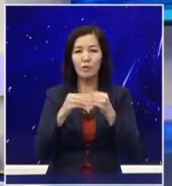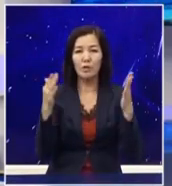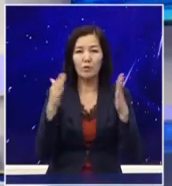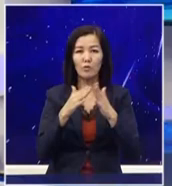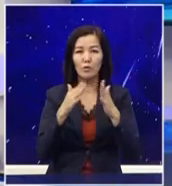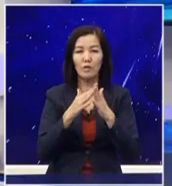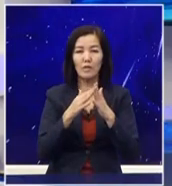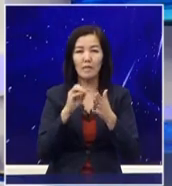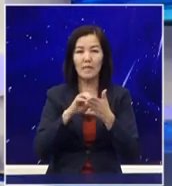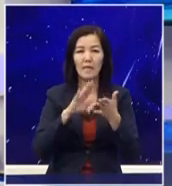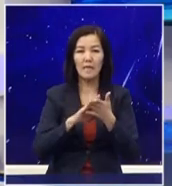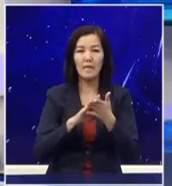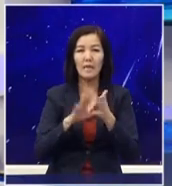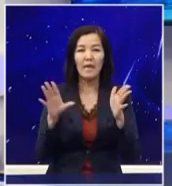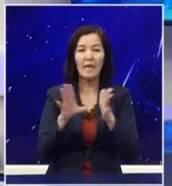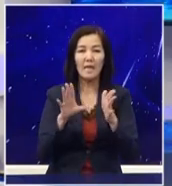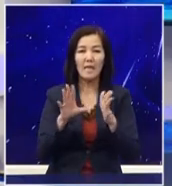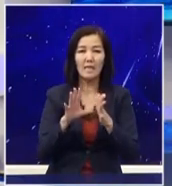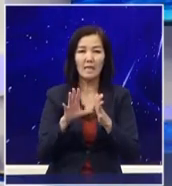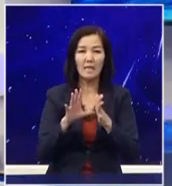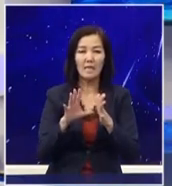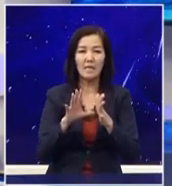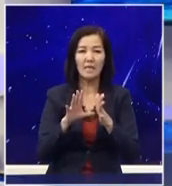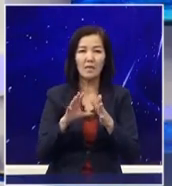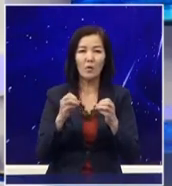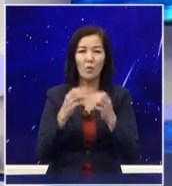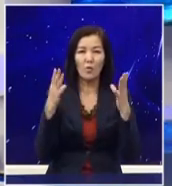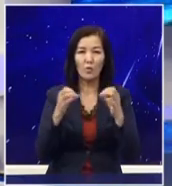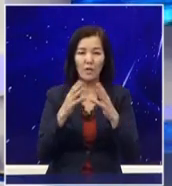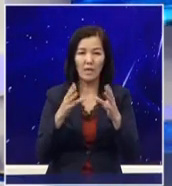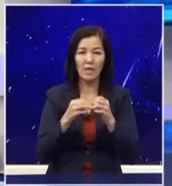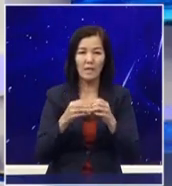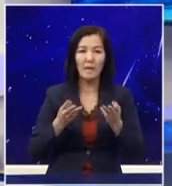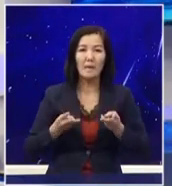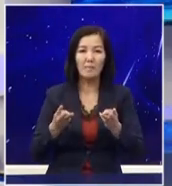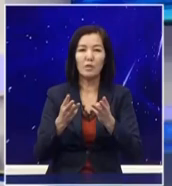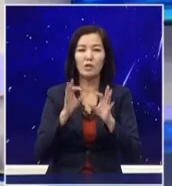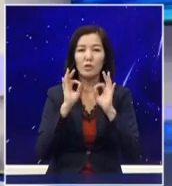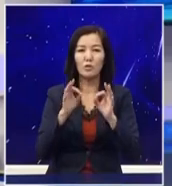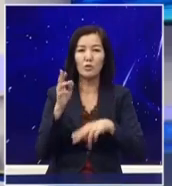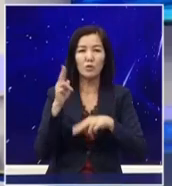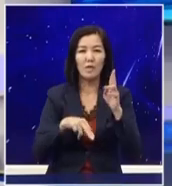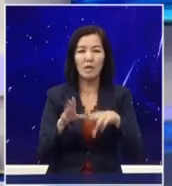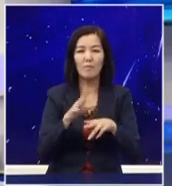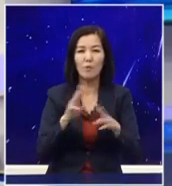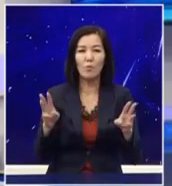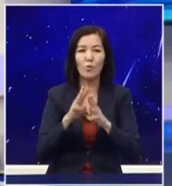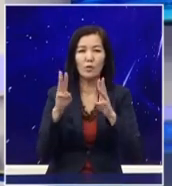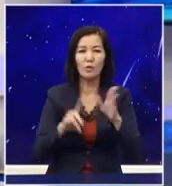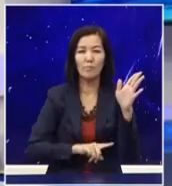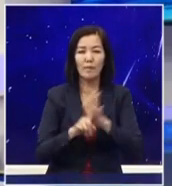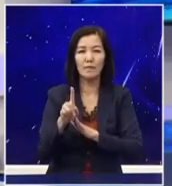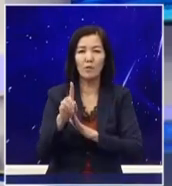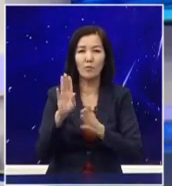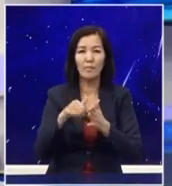тұрғын үй секторында тіркеледі. Яғни электр қондырғылардағы ақаулар мен пештердің дұрыс салынбауы өрттің шығуына алып келеді